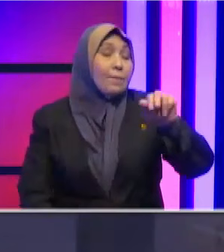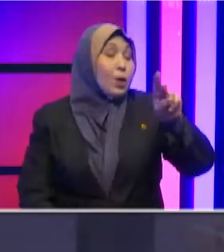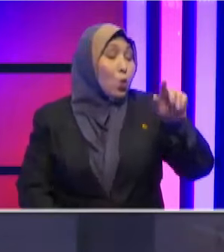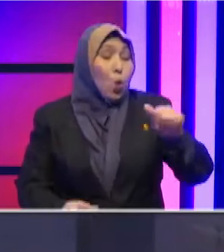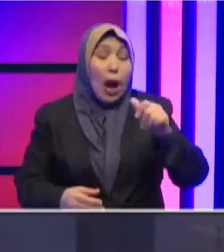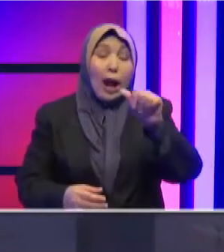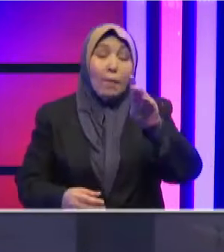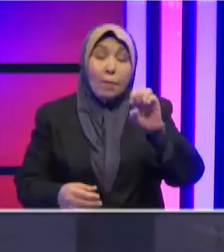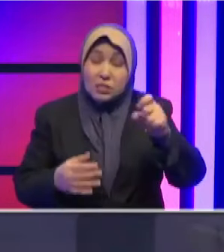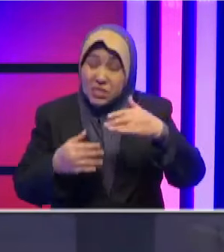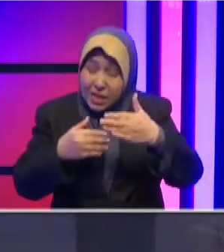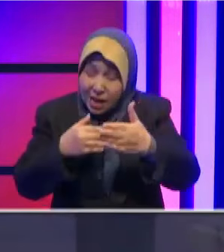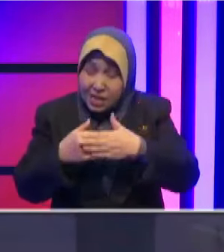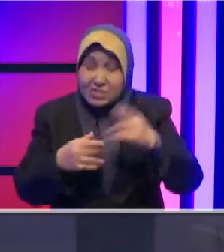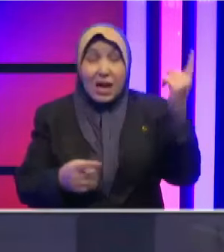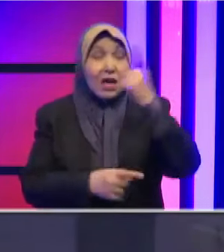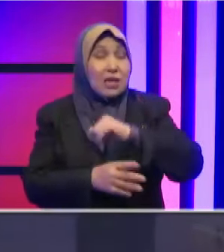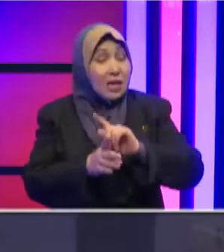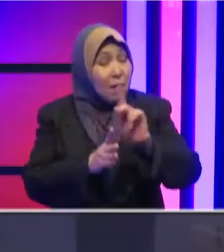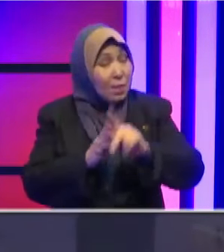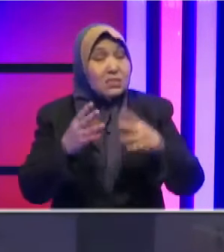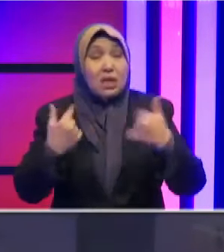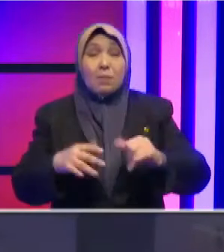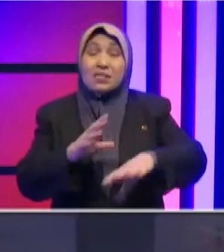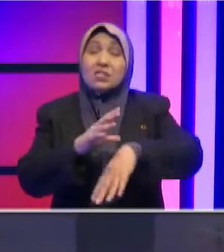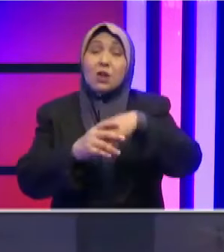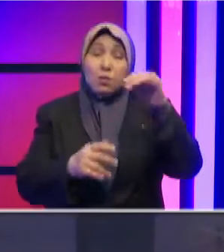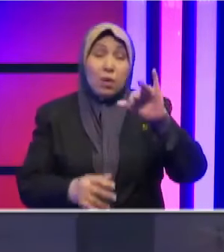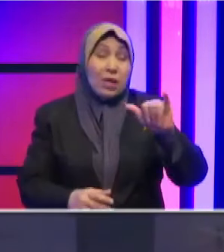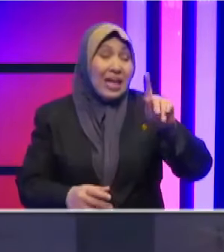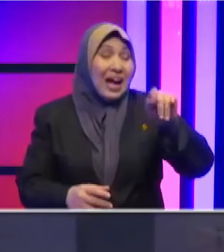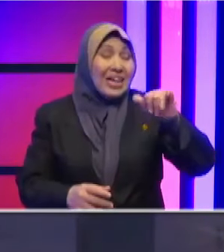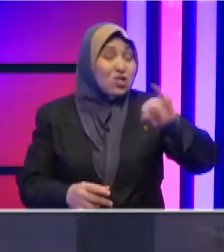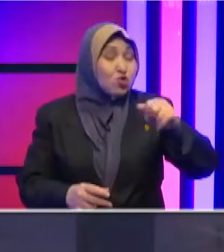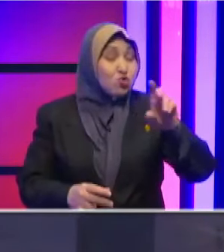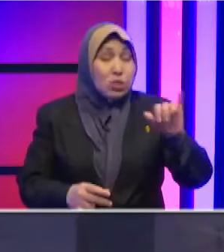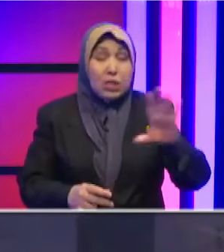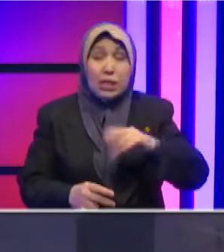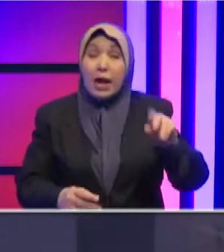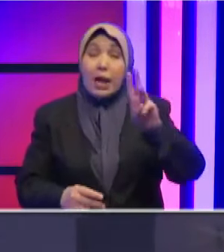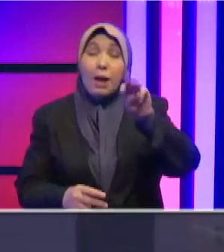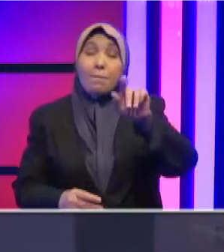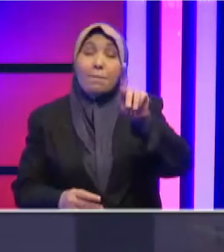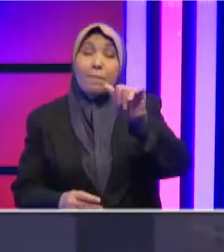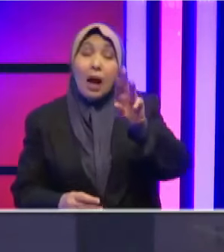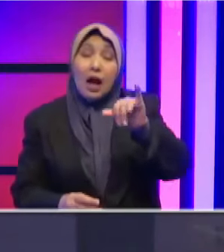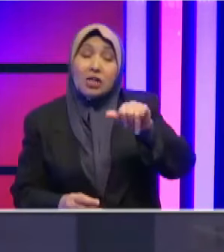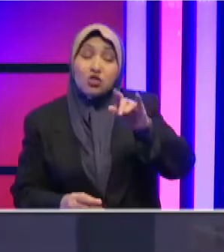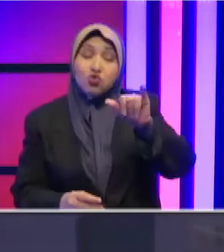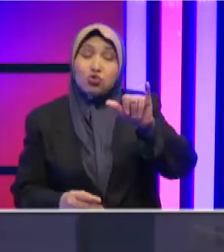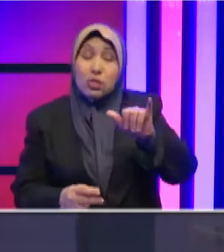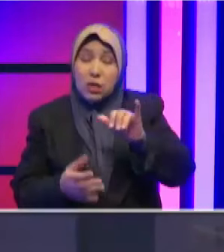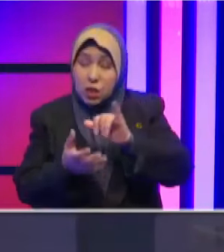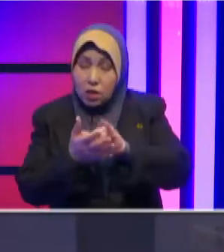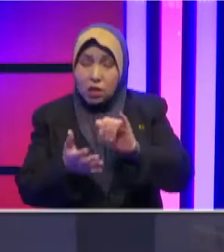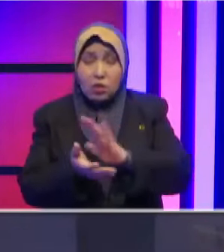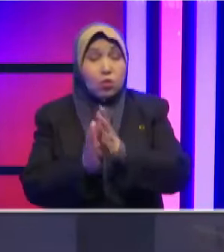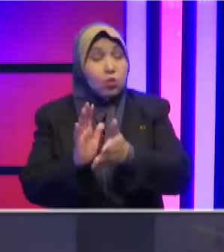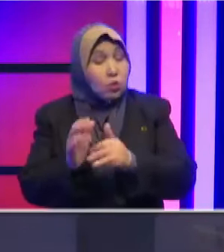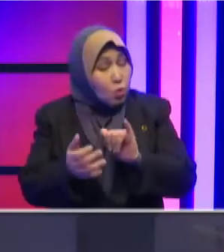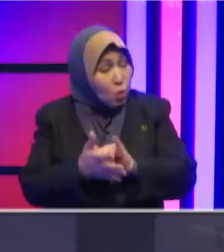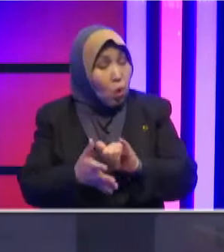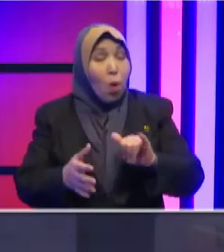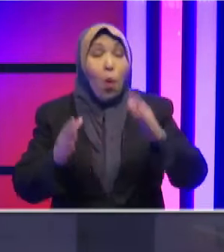dekatnya hari kiamat setelah pas keluarnya Yajuj Majuj itu disebut ke dalam beberapa kitab tafsir bahwasanya